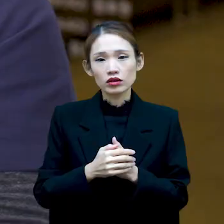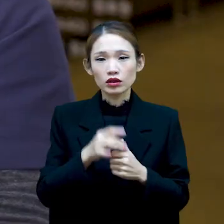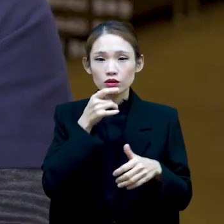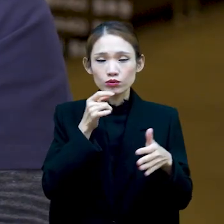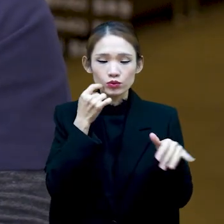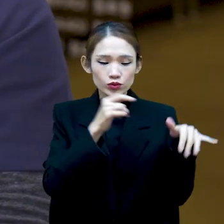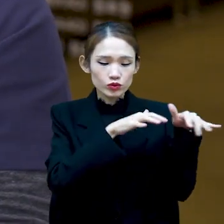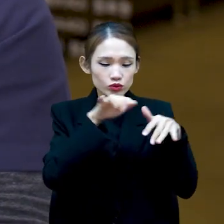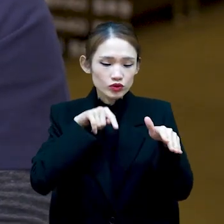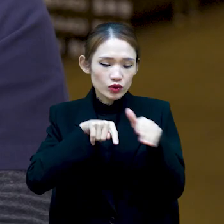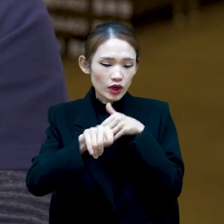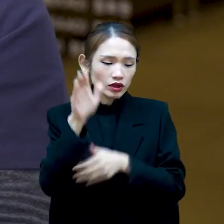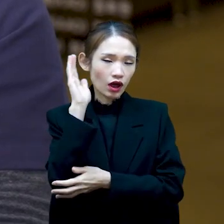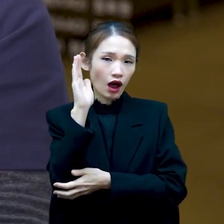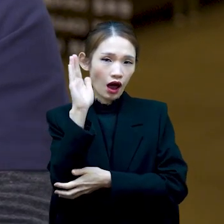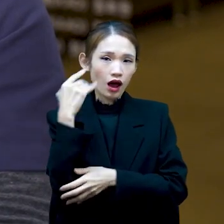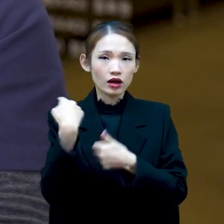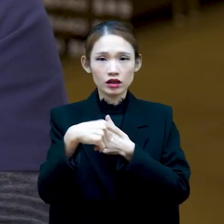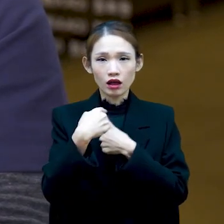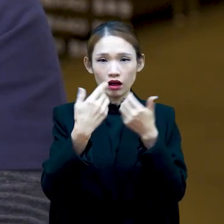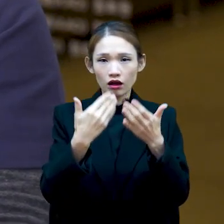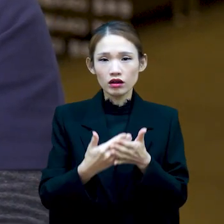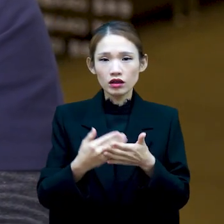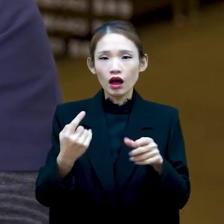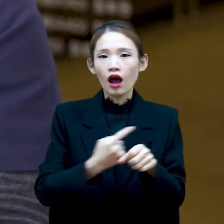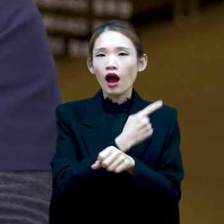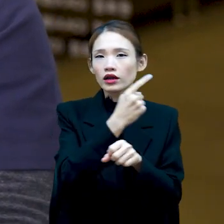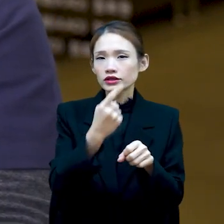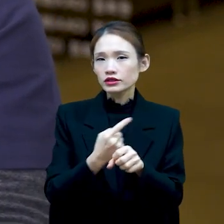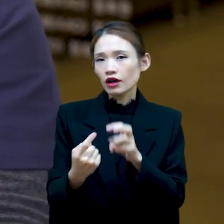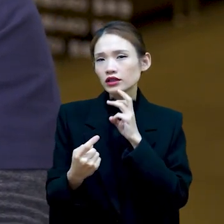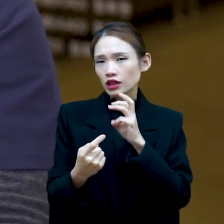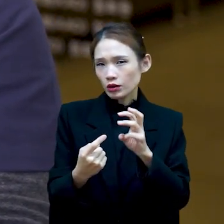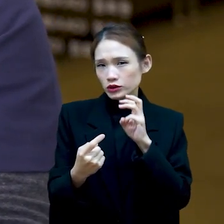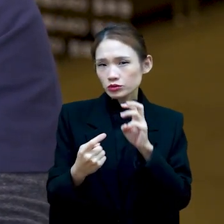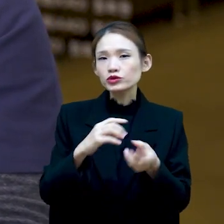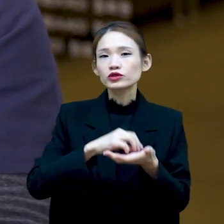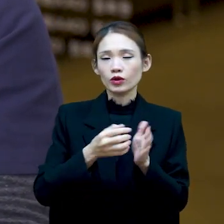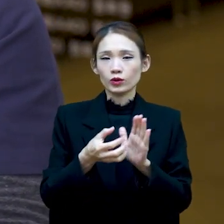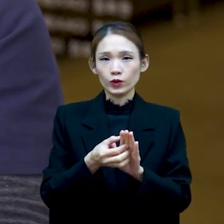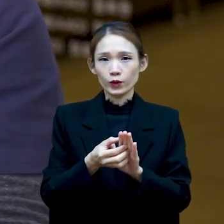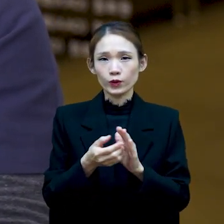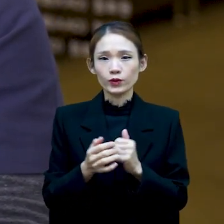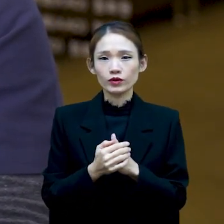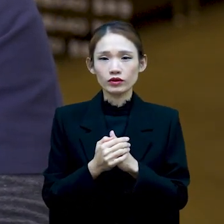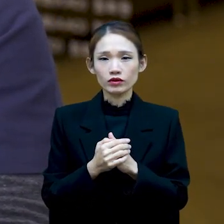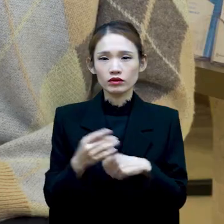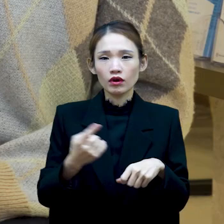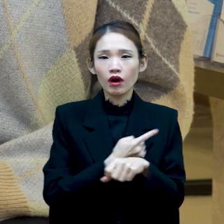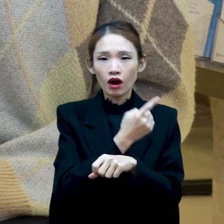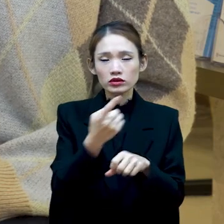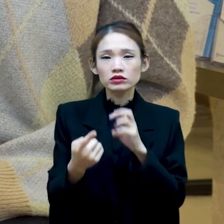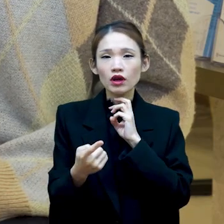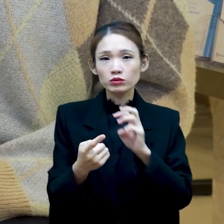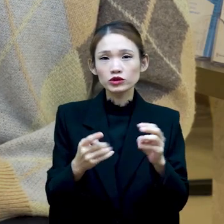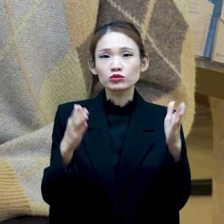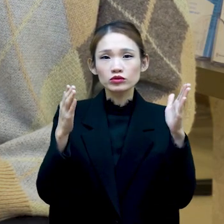그때? 이제 물 바깥에서 강습한 시간까지 치면은 한 1시간 반 뭐 정도는 있었던 것 같고. 그럼